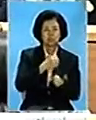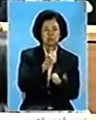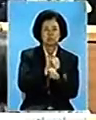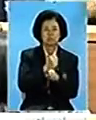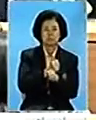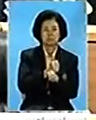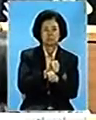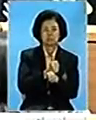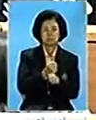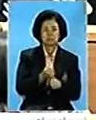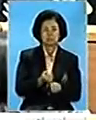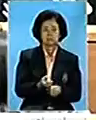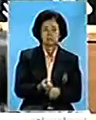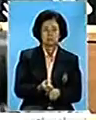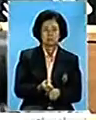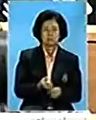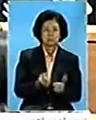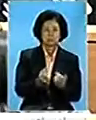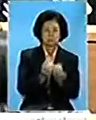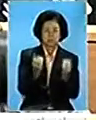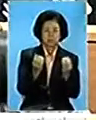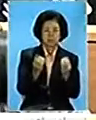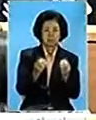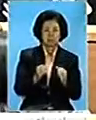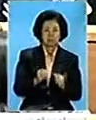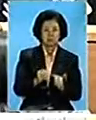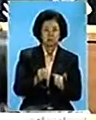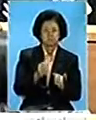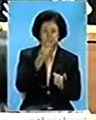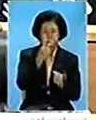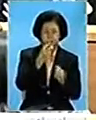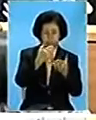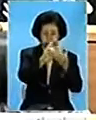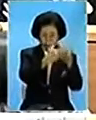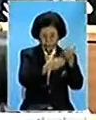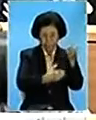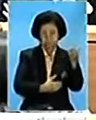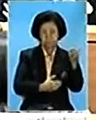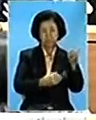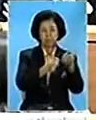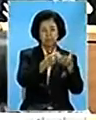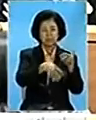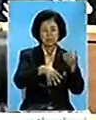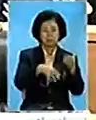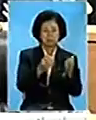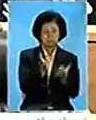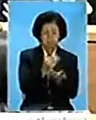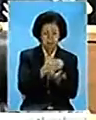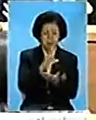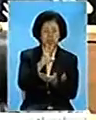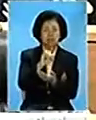าลนี่ครับท่านประธานครับแล้วพอไปดูในรายละเอียดนะถัดไปนะครับหน้า53